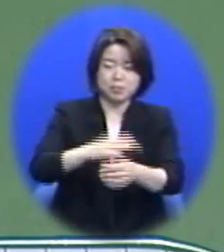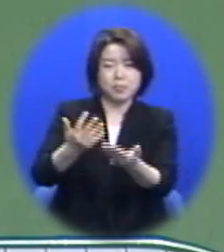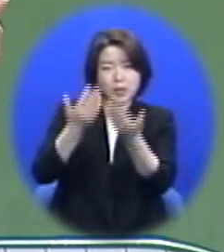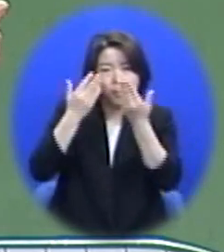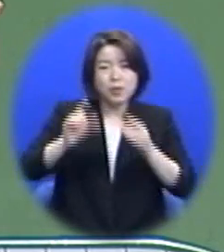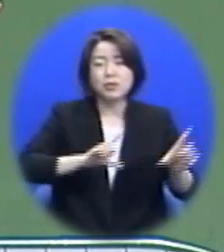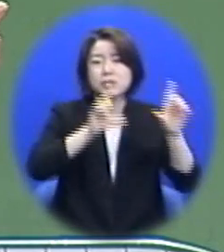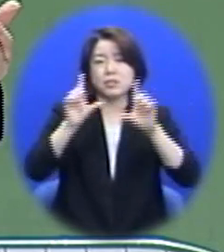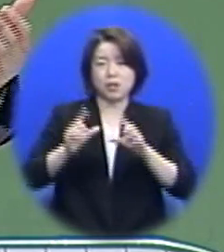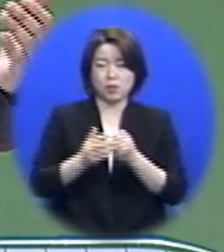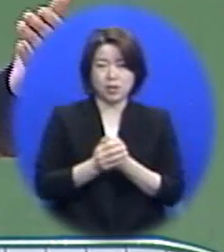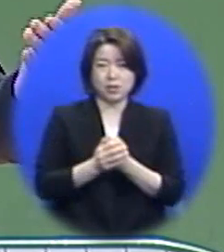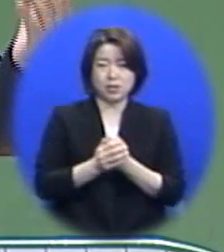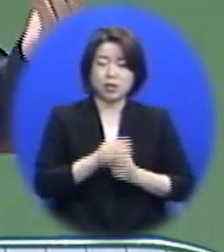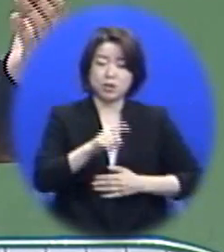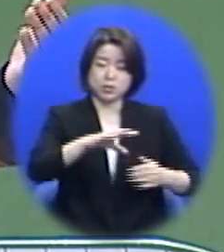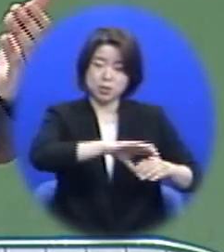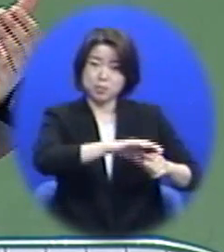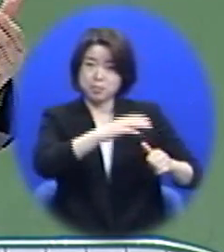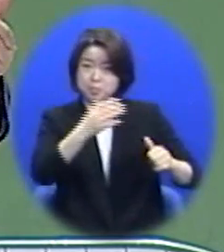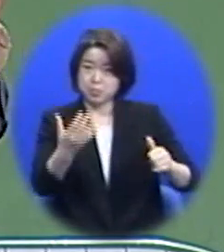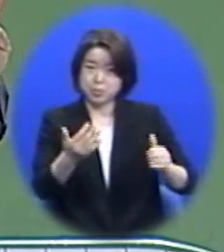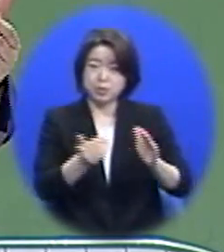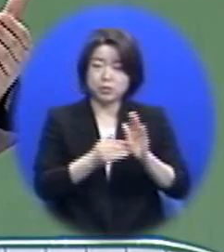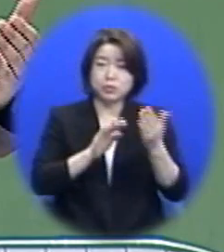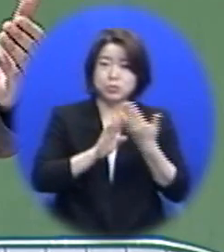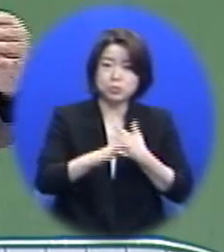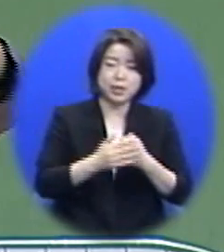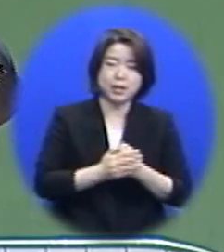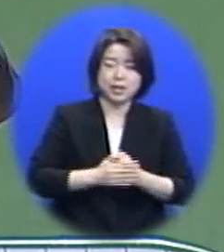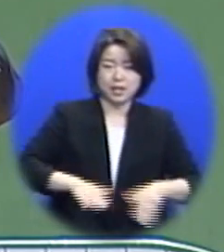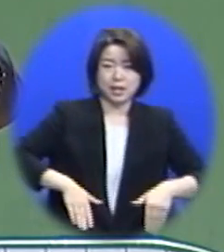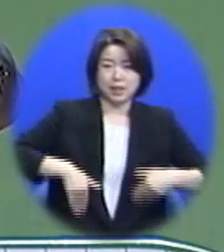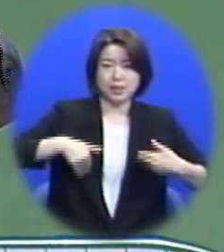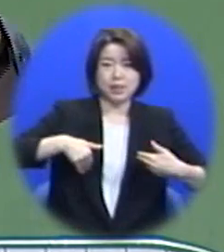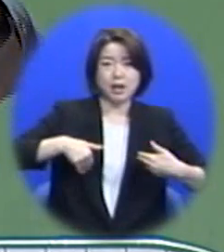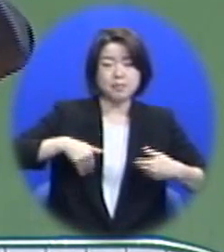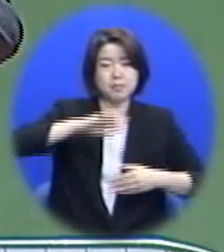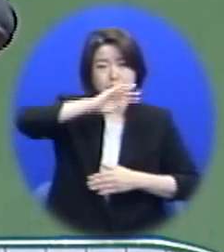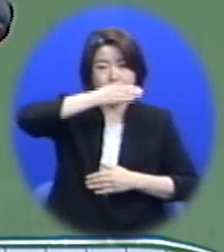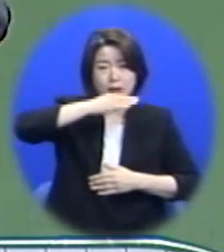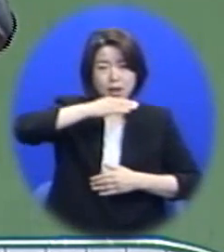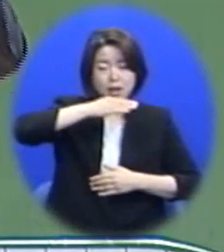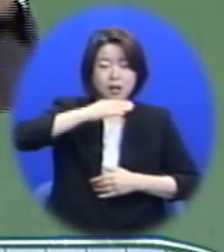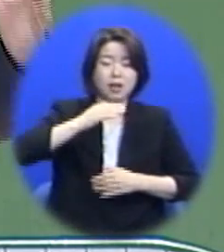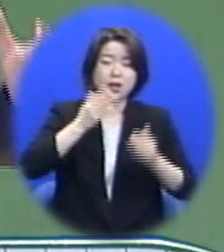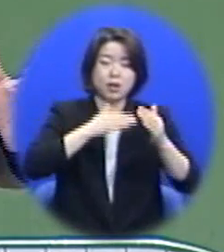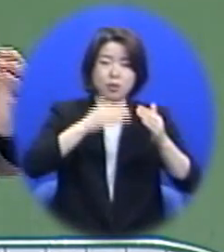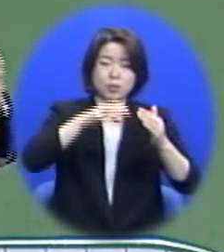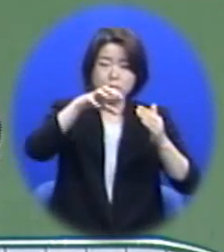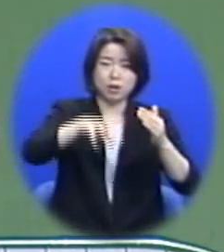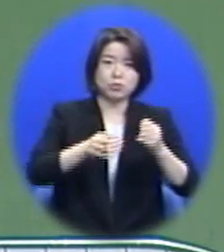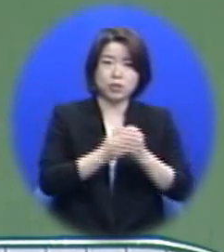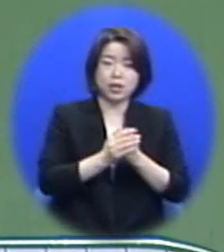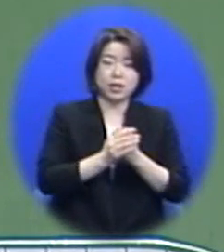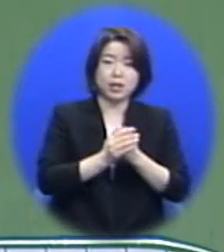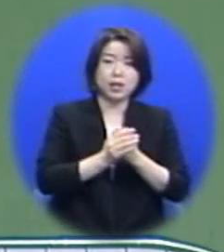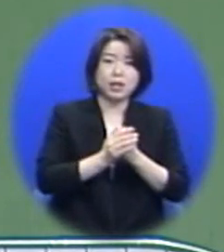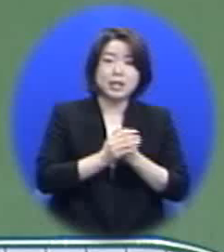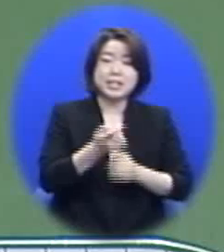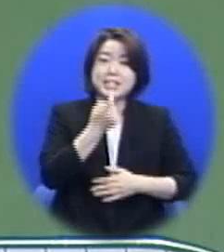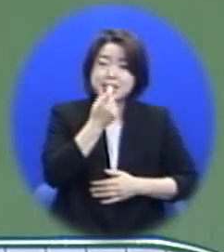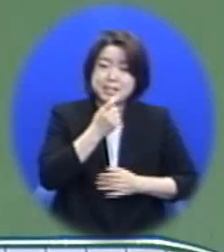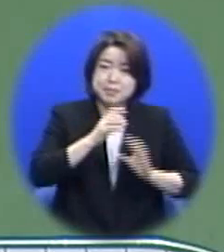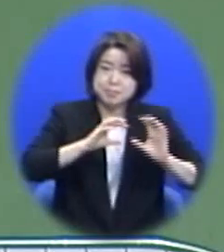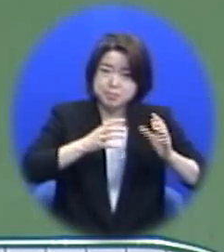그리고 풀려나고 그리고 남아공의 흑인과 백인을 전체를 다 통치하는